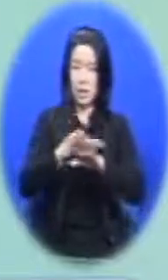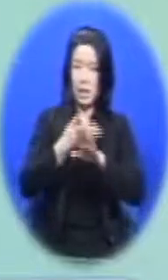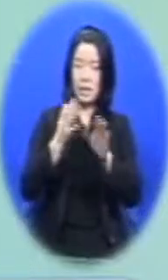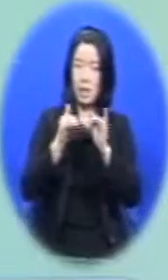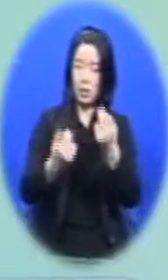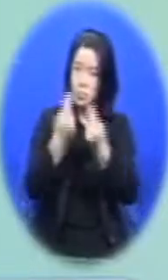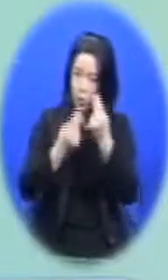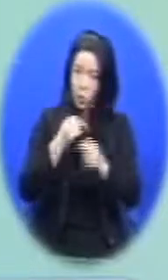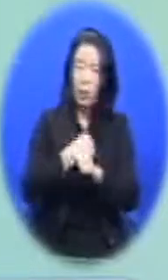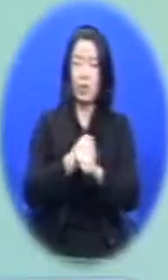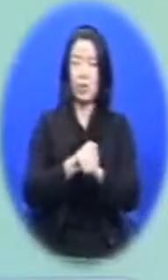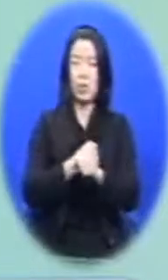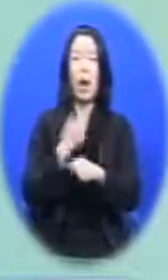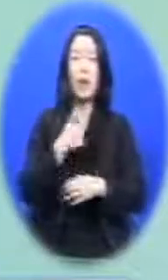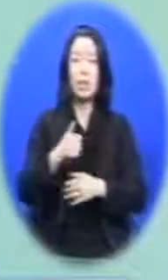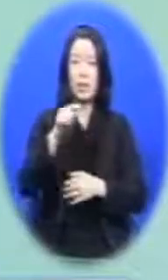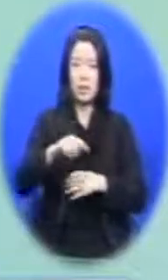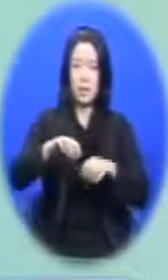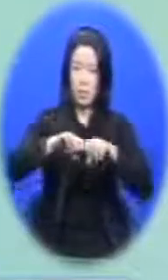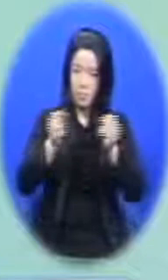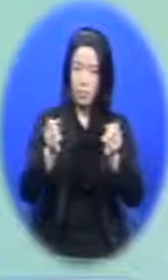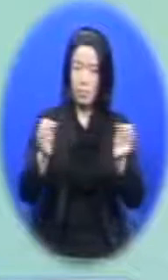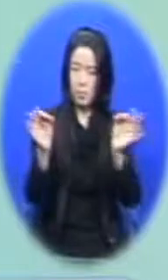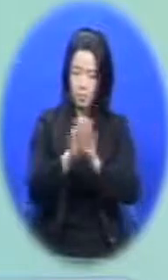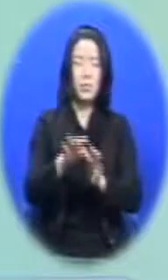비교하고 하던 그게 꺾어져 버린 거죠.